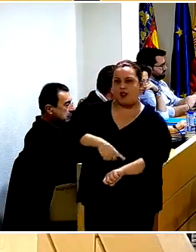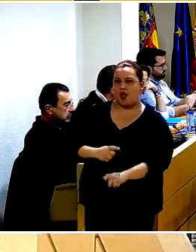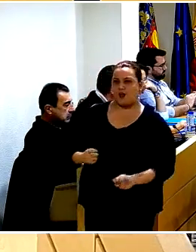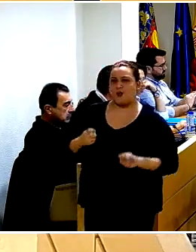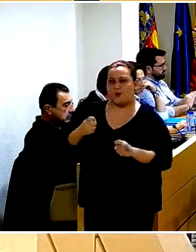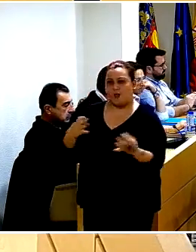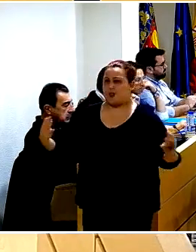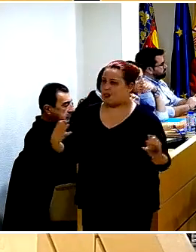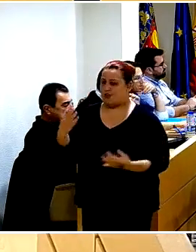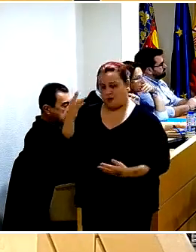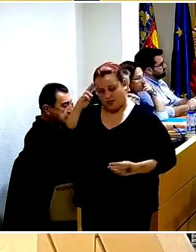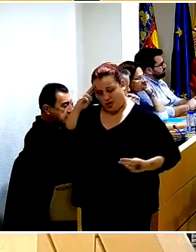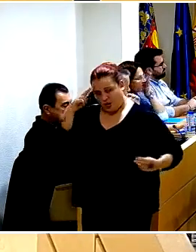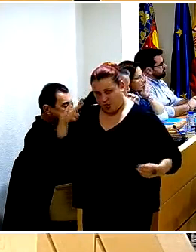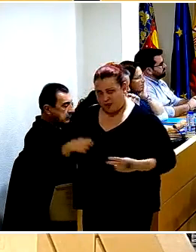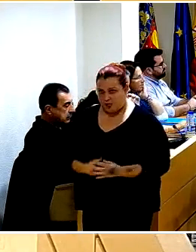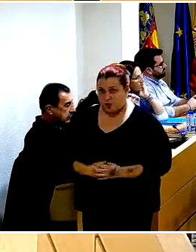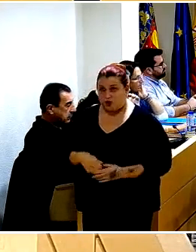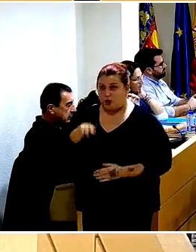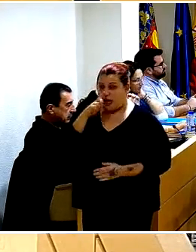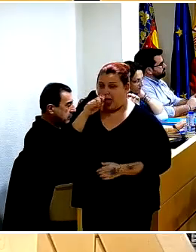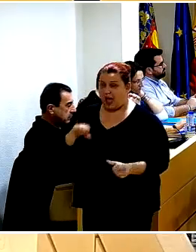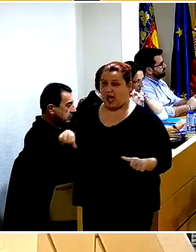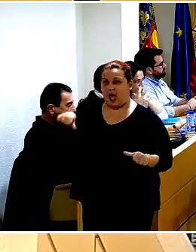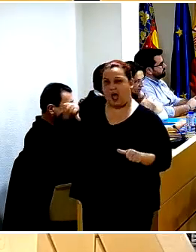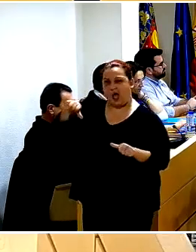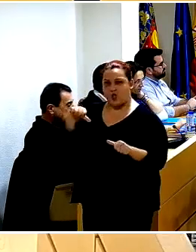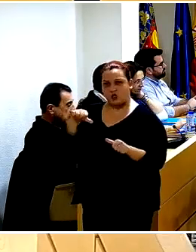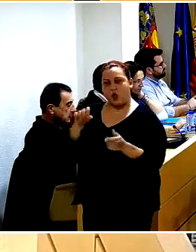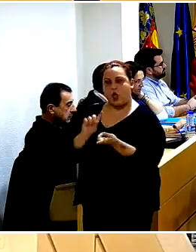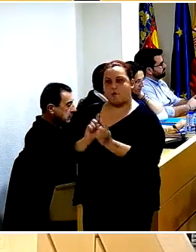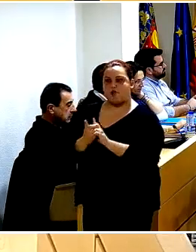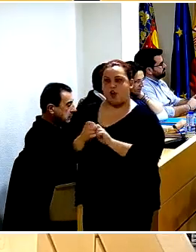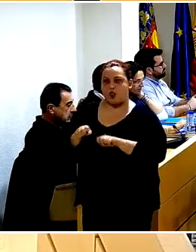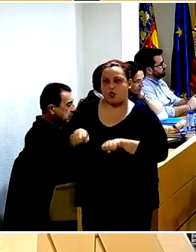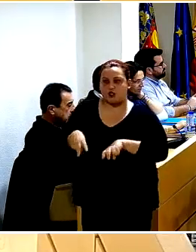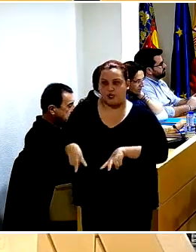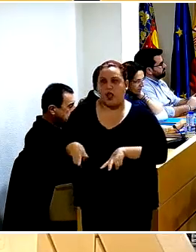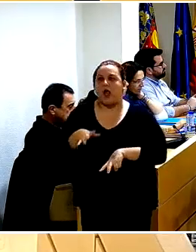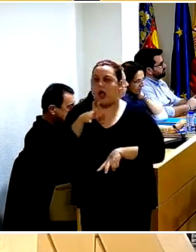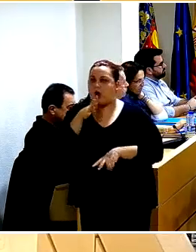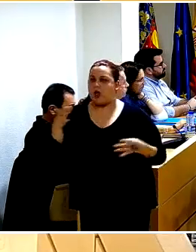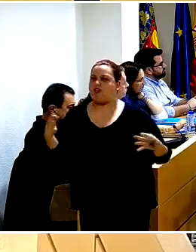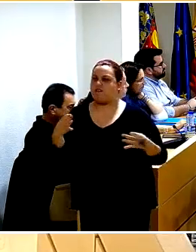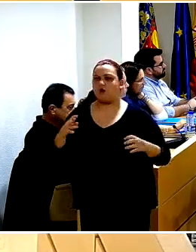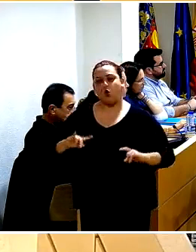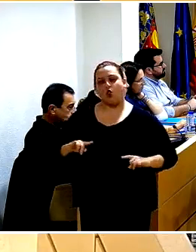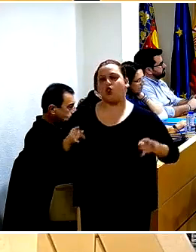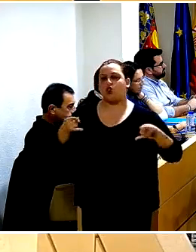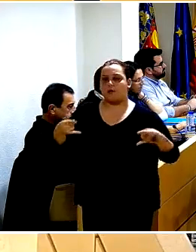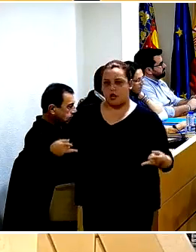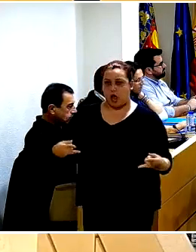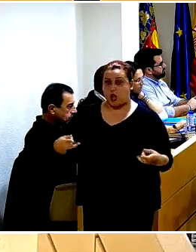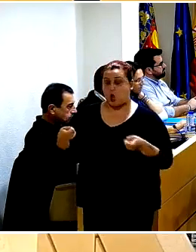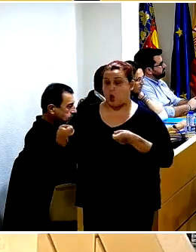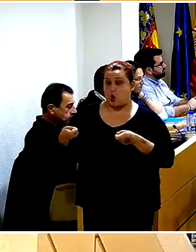nostre reconeixement. Després de molts anys, sense modificar les aportacions que reben, anem a duplicar-les, les subvencions